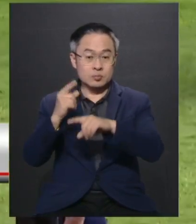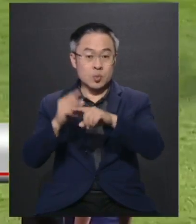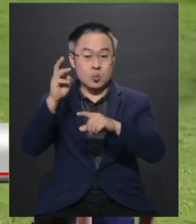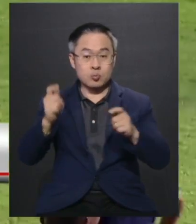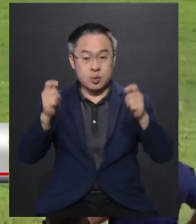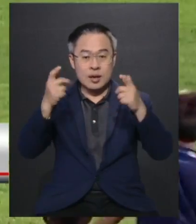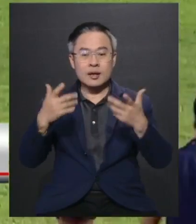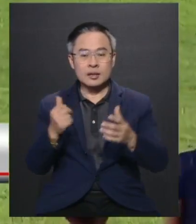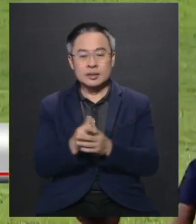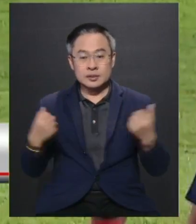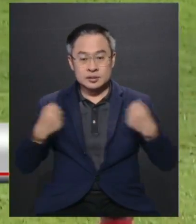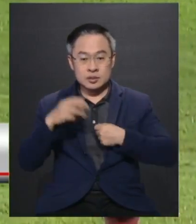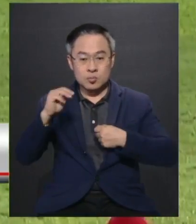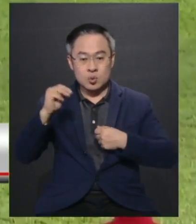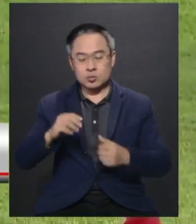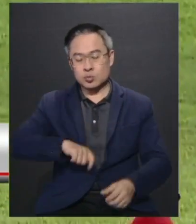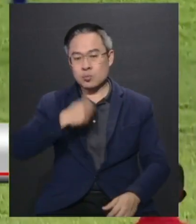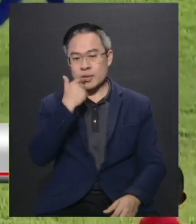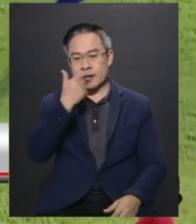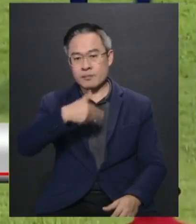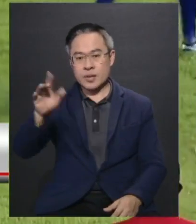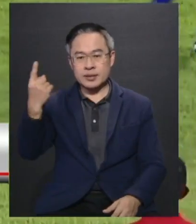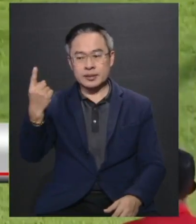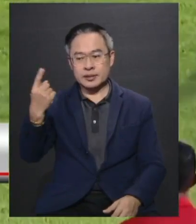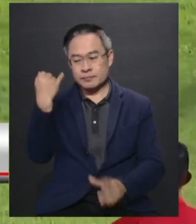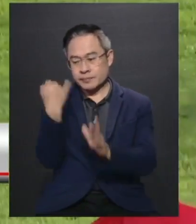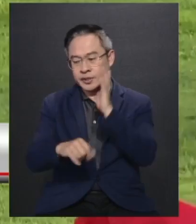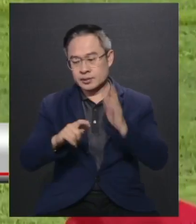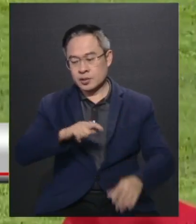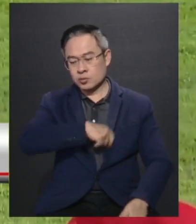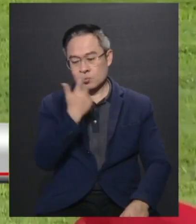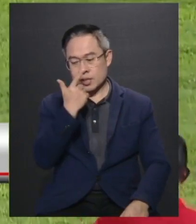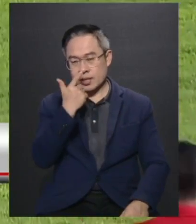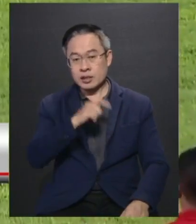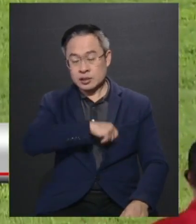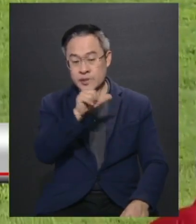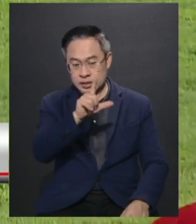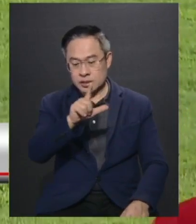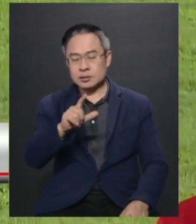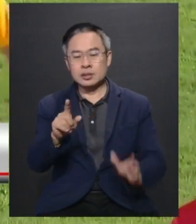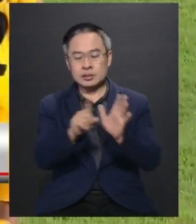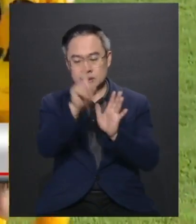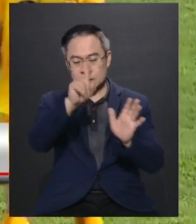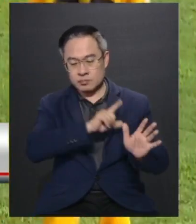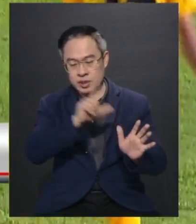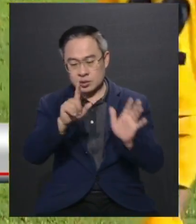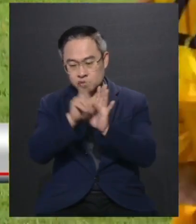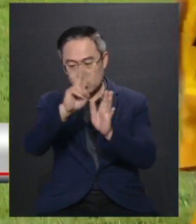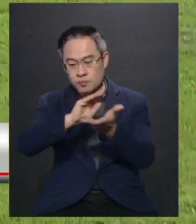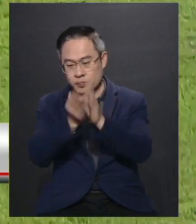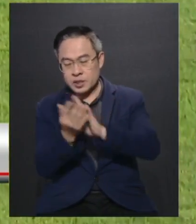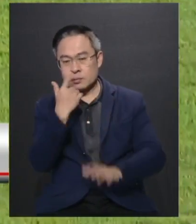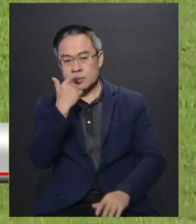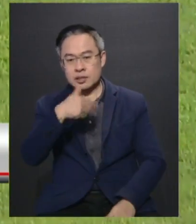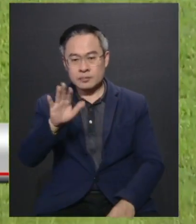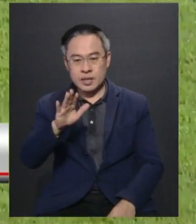ทำประตูช้ยก็คืออรรถพลนี่แหละค่ะไมค์เข้าสกัดผู้เล่นจันทบุรีนะคะผู้ตัดสินก็ให้ใบเหลืองที่ 2เป็นใบแดงไล่ออกจากสนามแต่